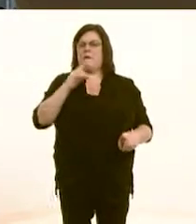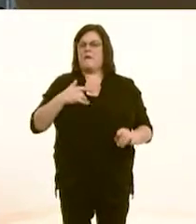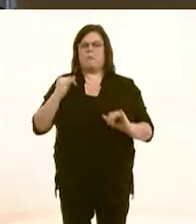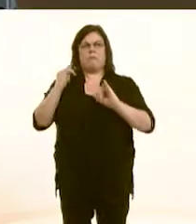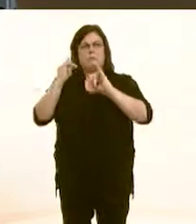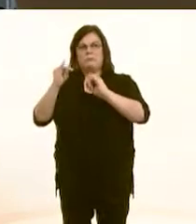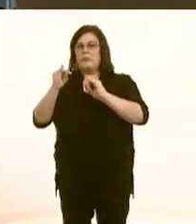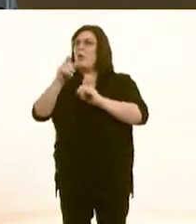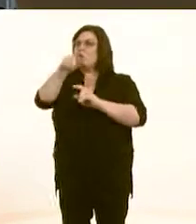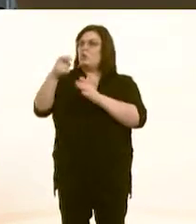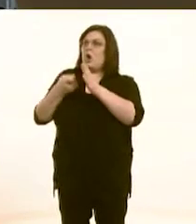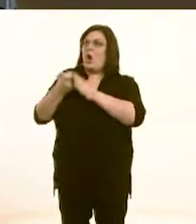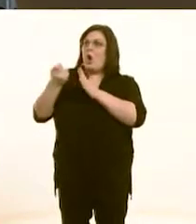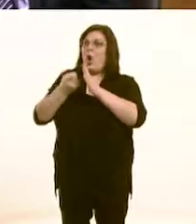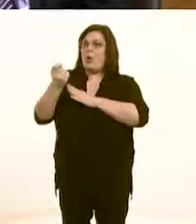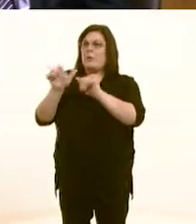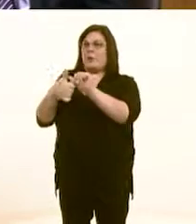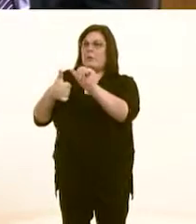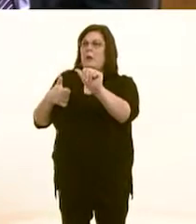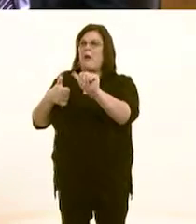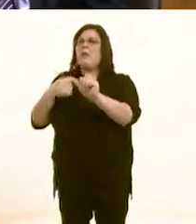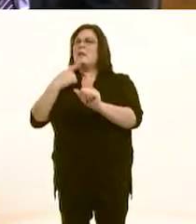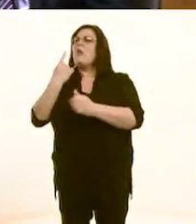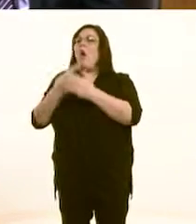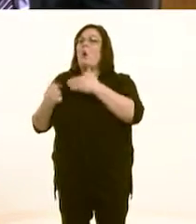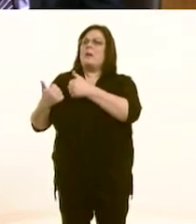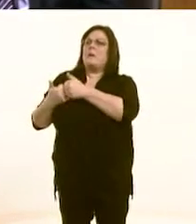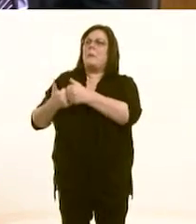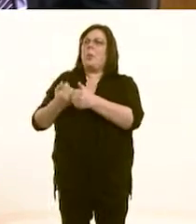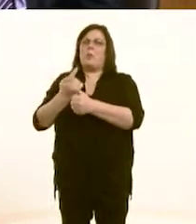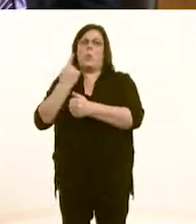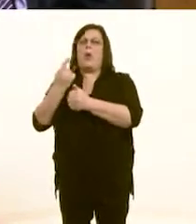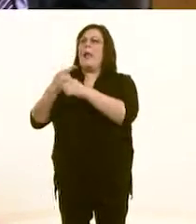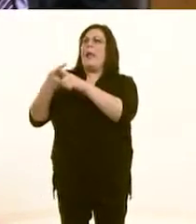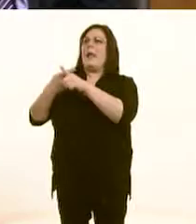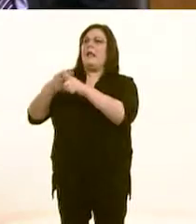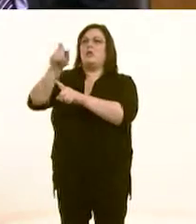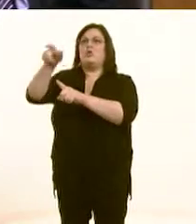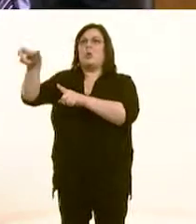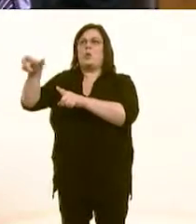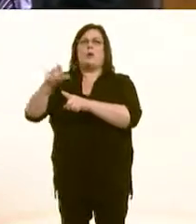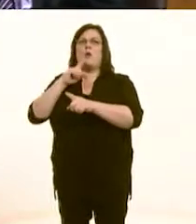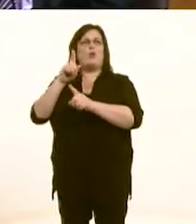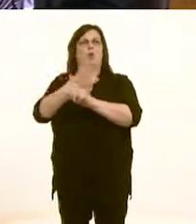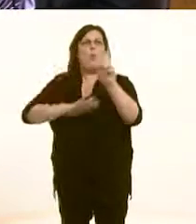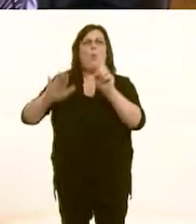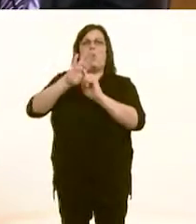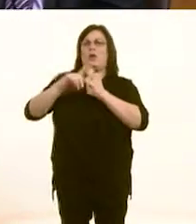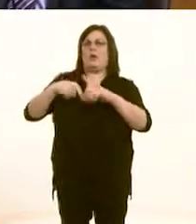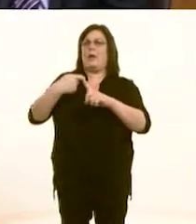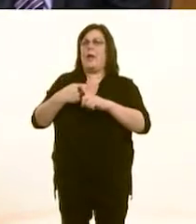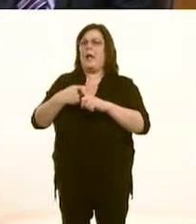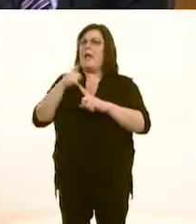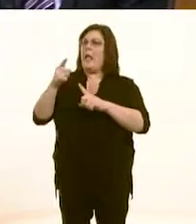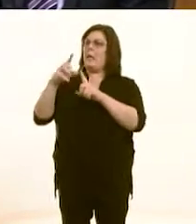the Student Loans Company sees itself as prioritising only England and not the four nations of the UK, and it is to the